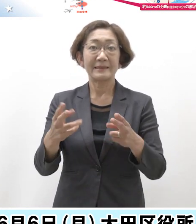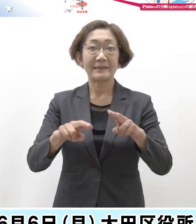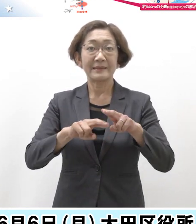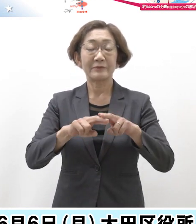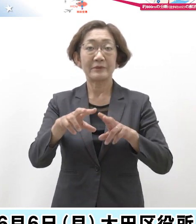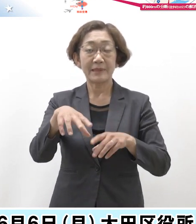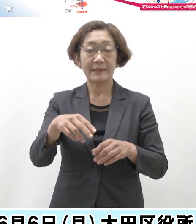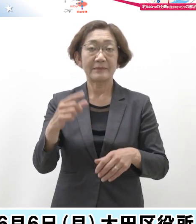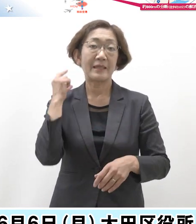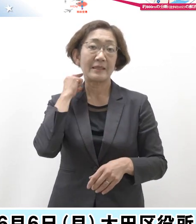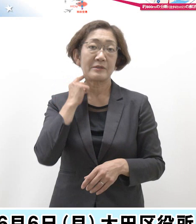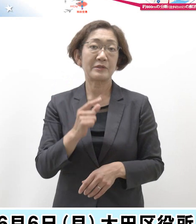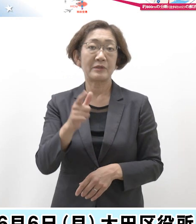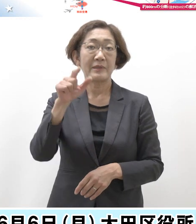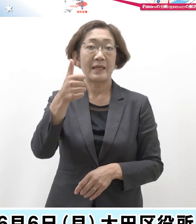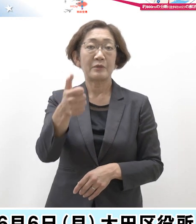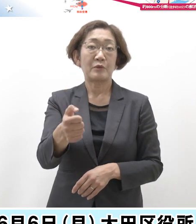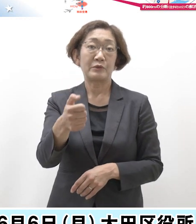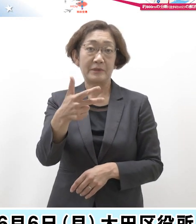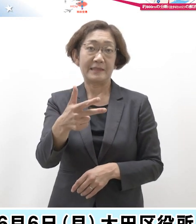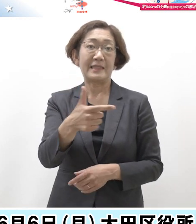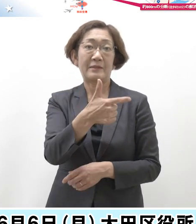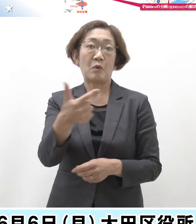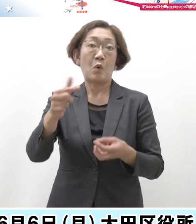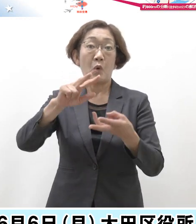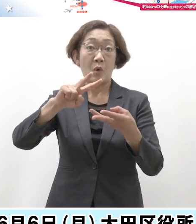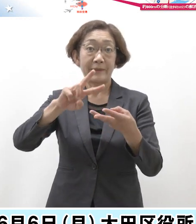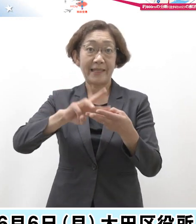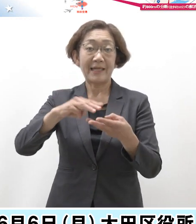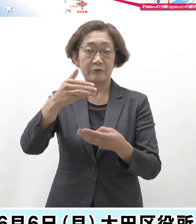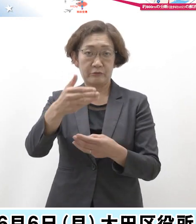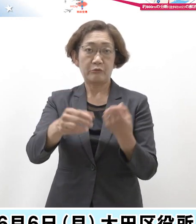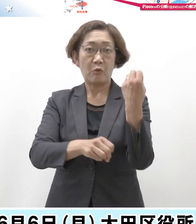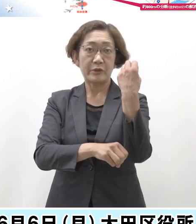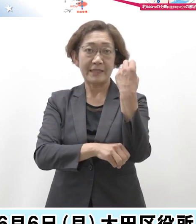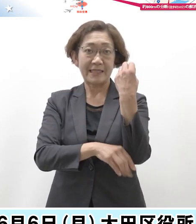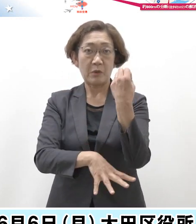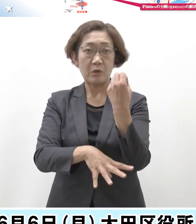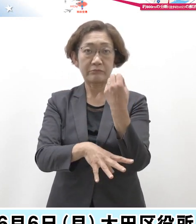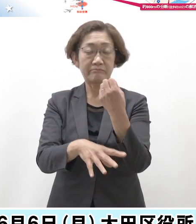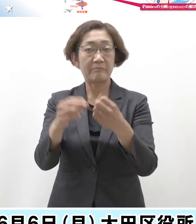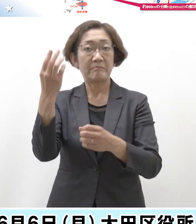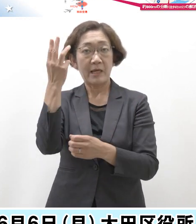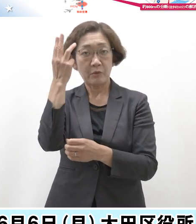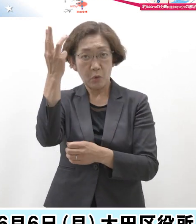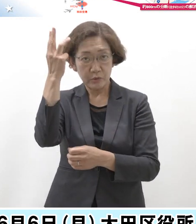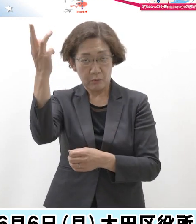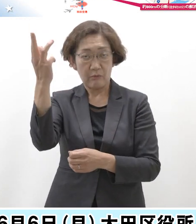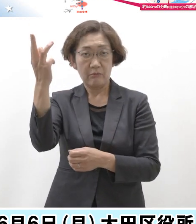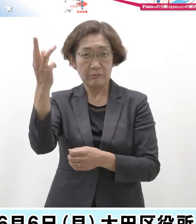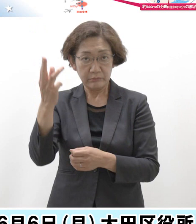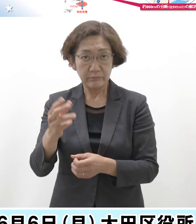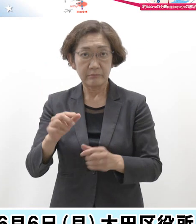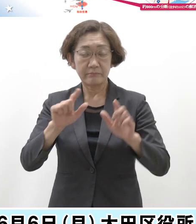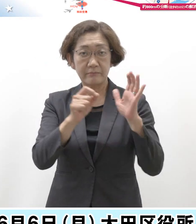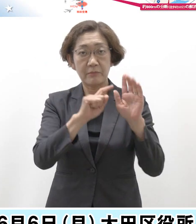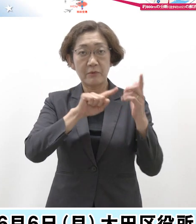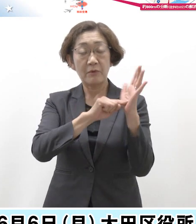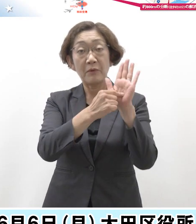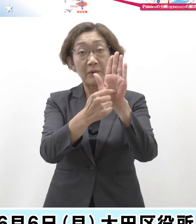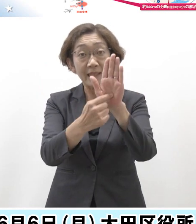和57年の大田区基本構想にて位置づけて以来、本年でちょうど40年となります